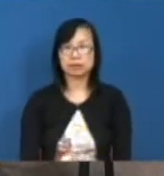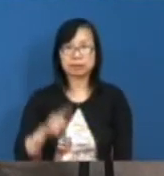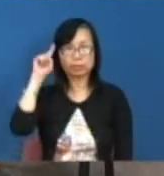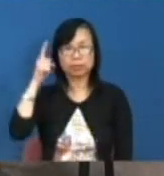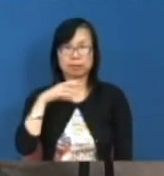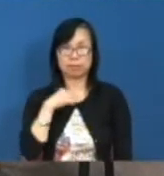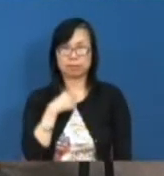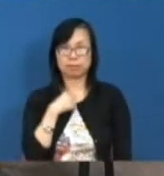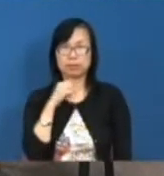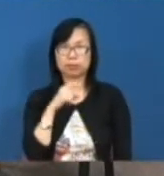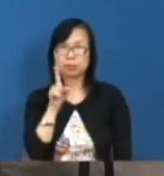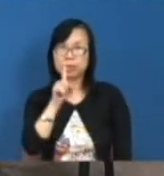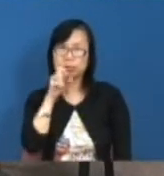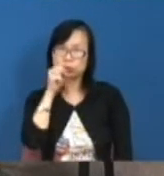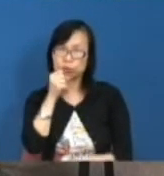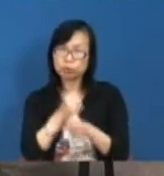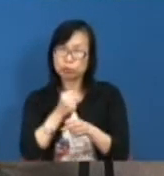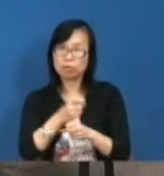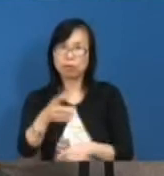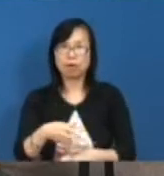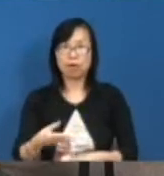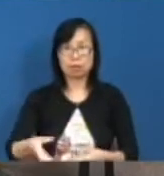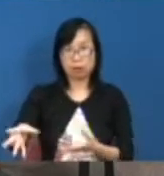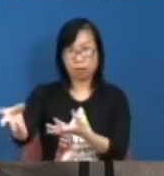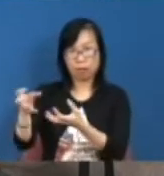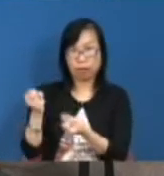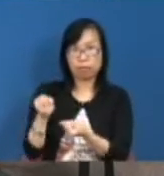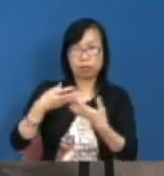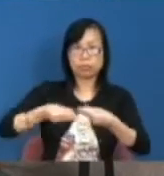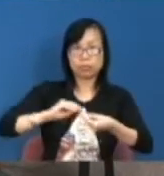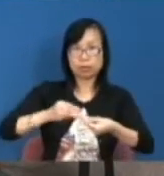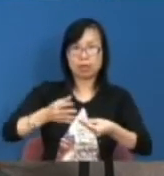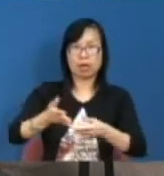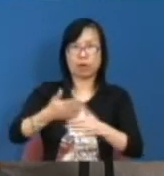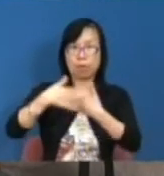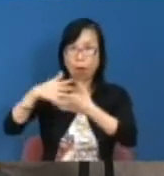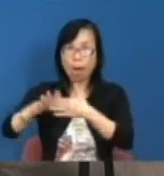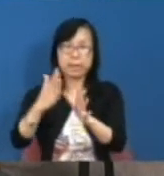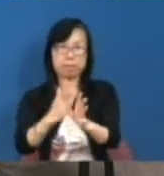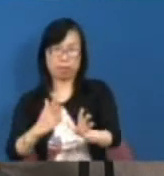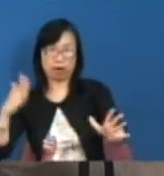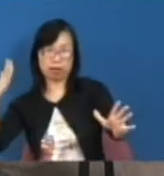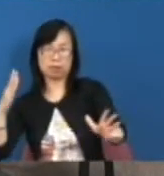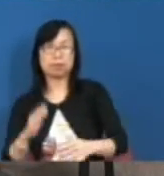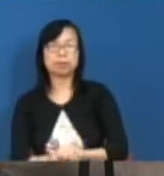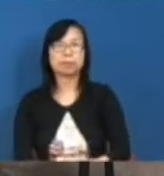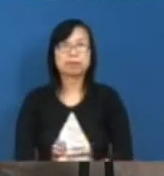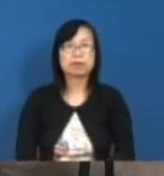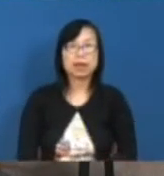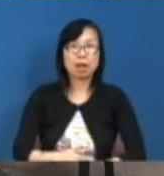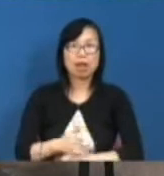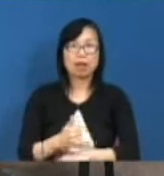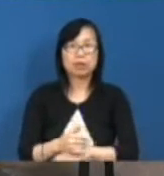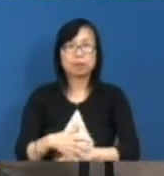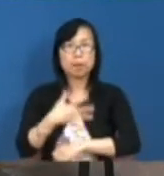為既然而家我哋已經攞咗大部分嘅飛，咁我哋喺出邊輪啦。輪到呢個六點，嗱佢係